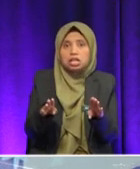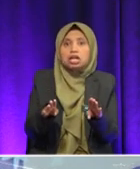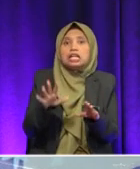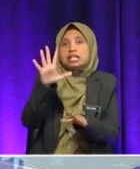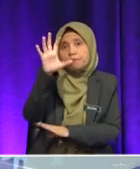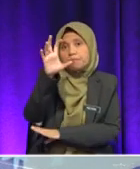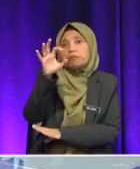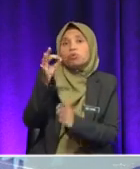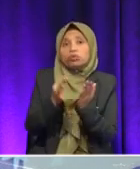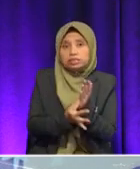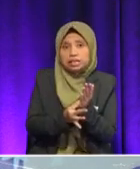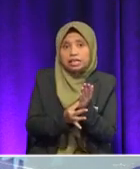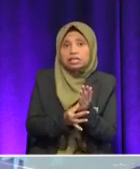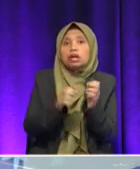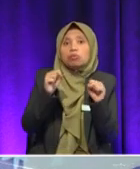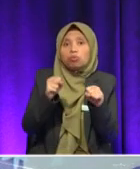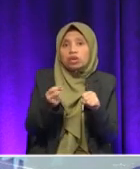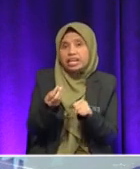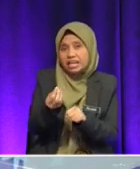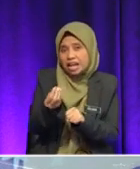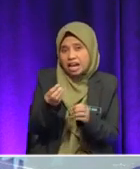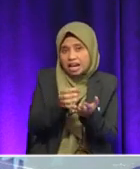centi Kalau boleh rasa